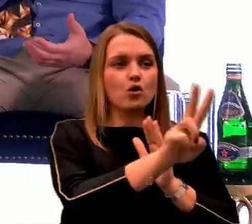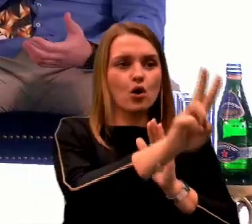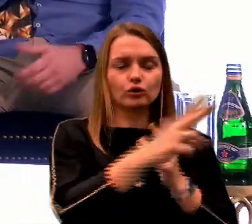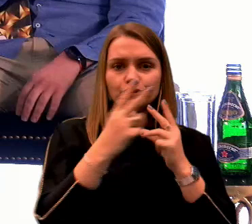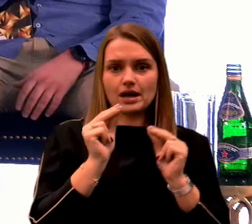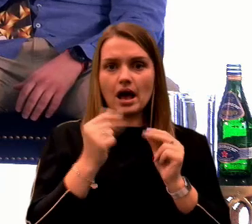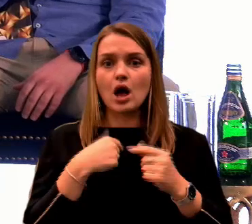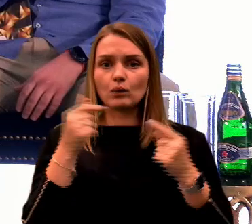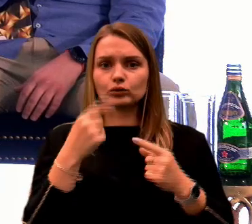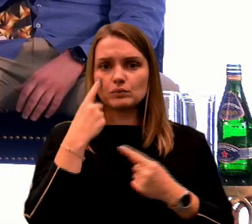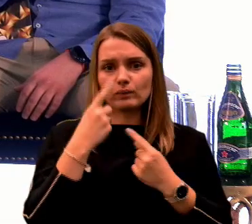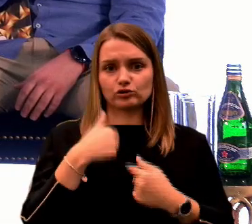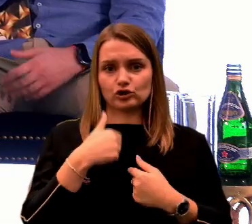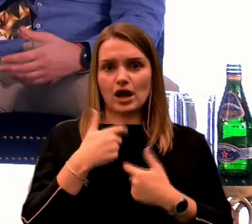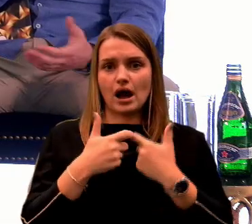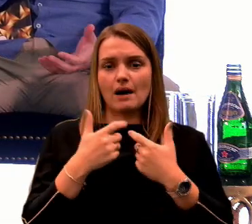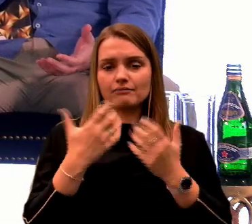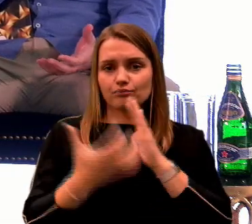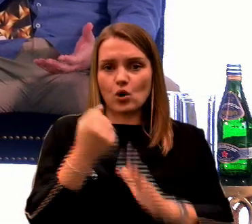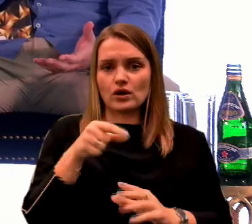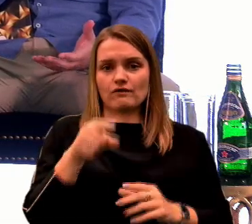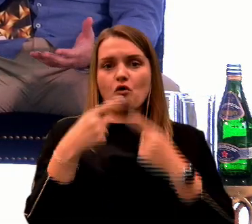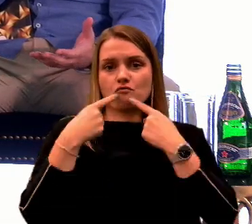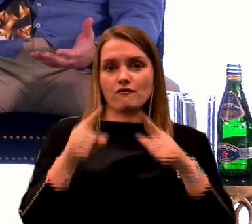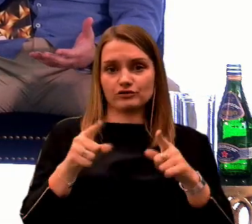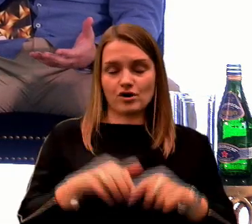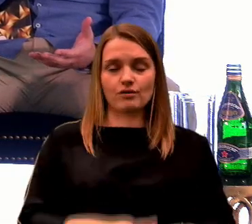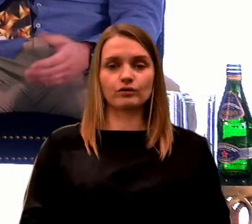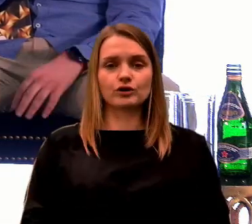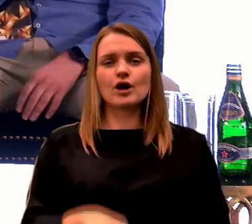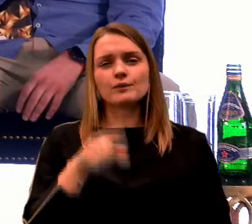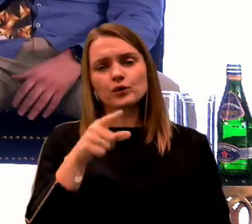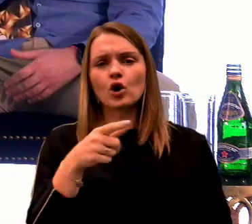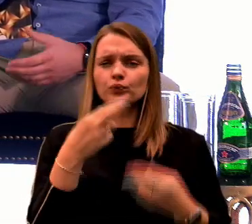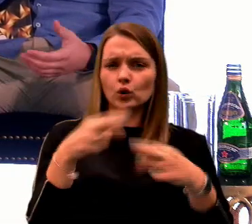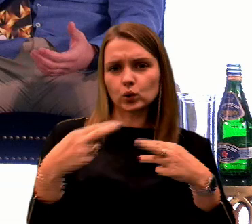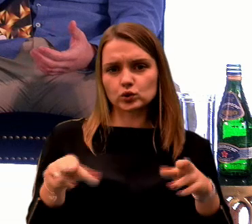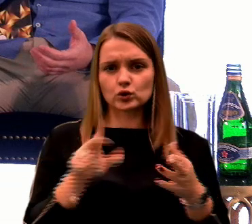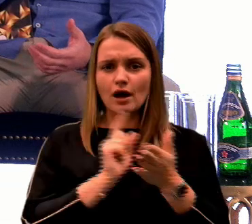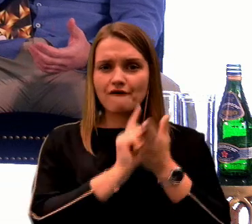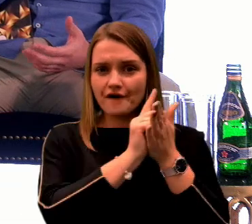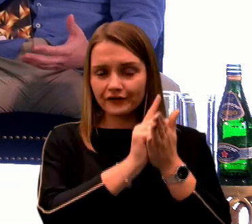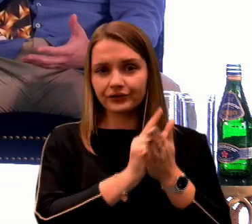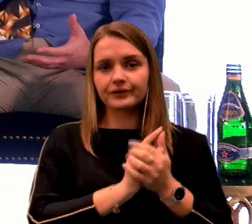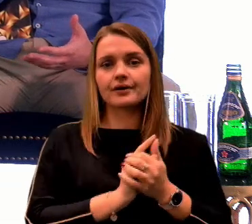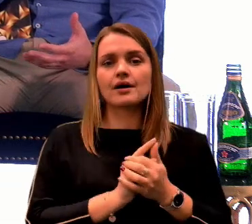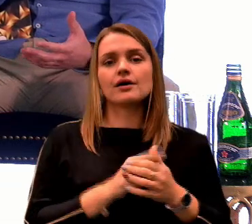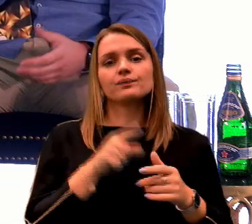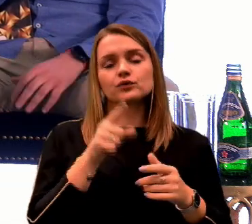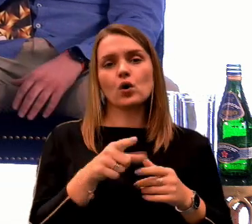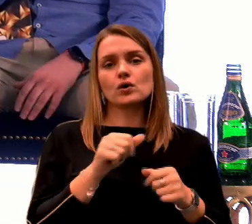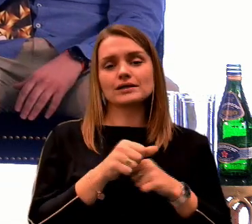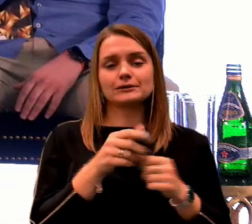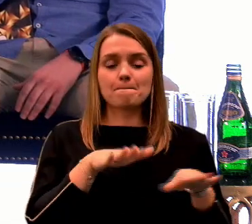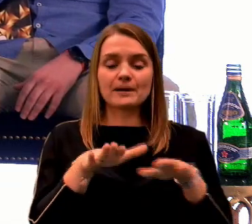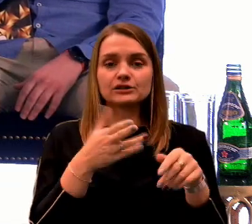pełną odpowiedzialność. Wychodzi nam to z różnym jakby efektem, bo są takie miejsca, gdzie to działa doskonale, szczególnie